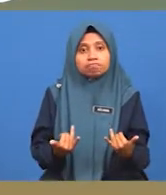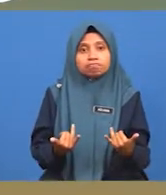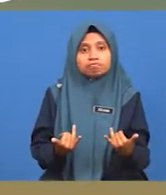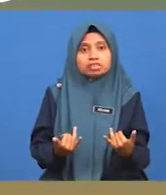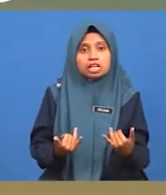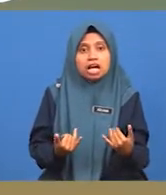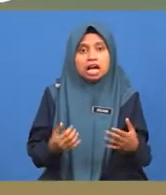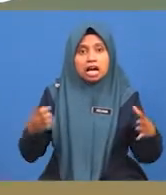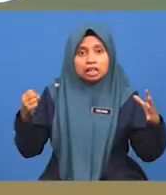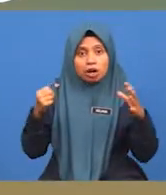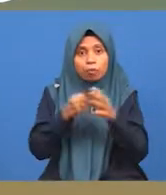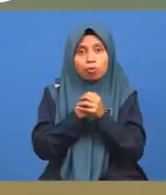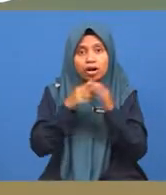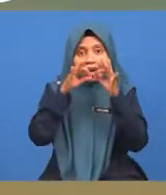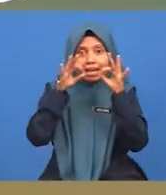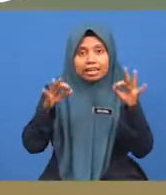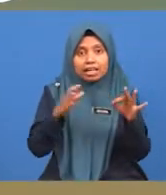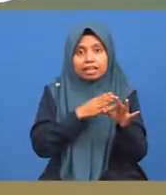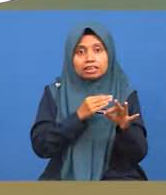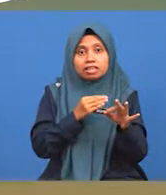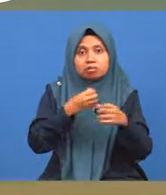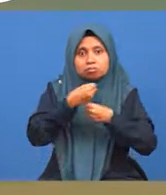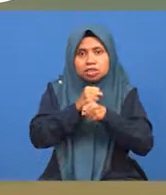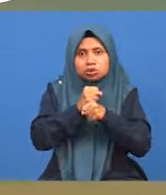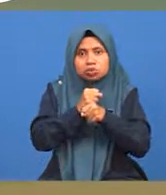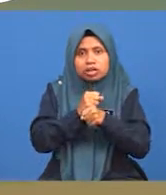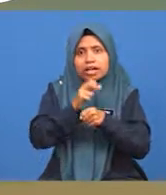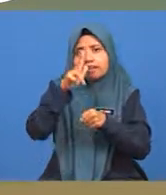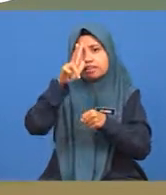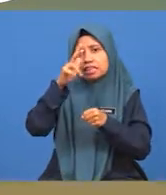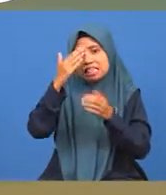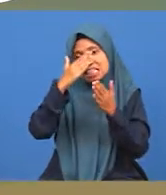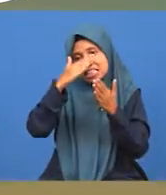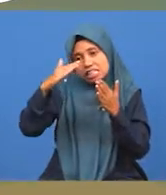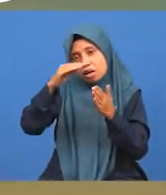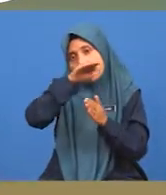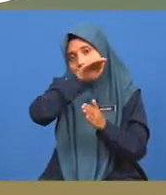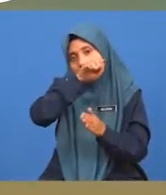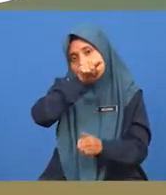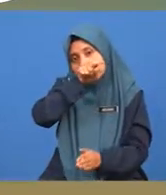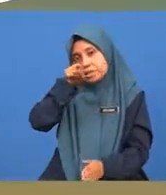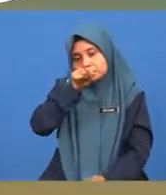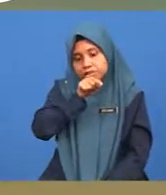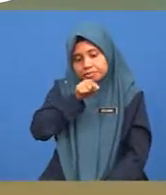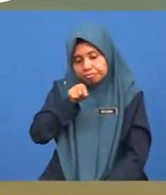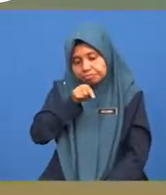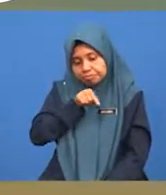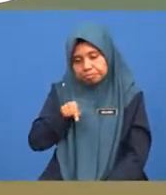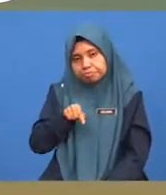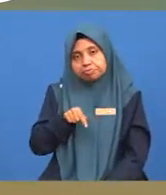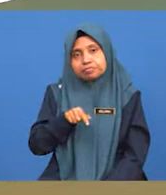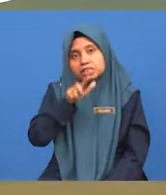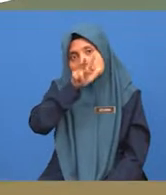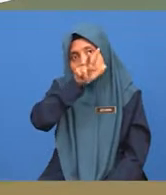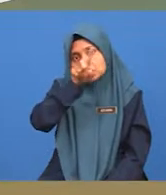Sekarang, gabungkan ayat-ayat tadi dan bentukkan 3